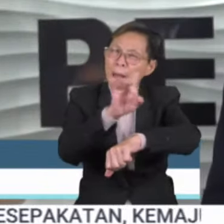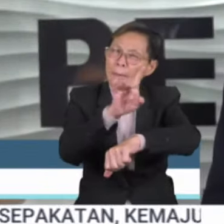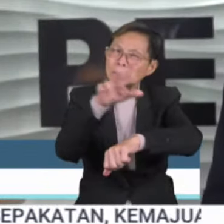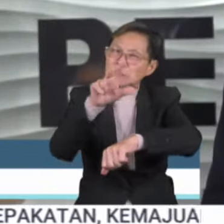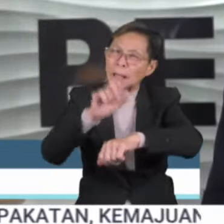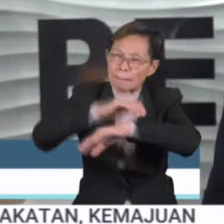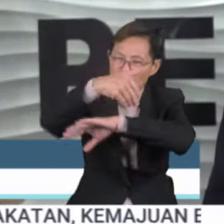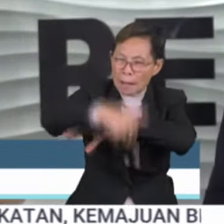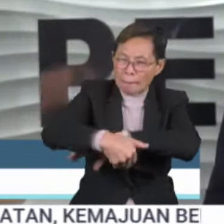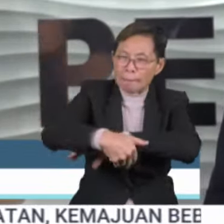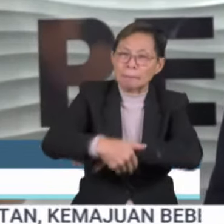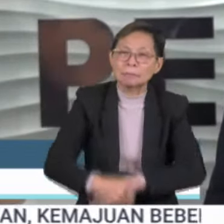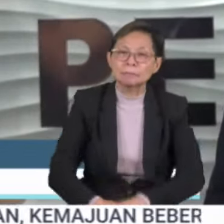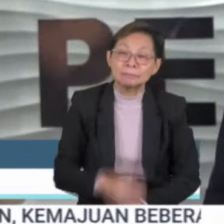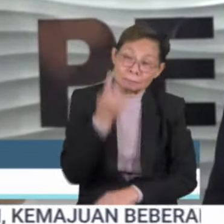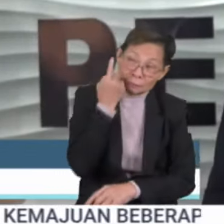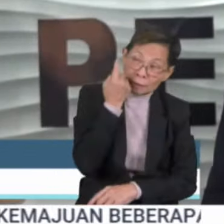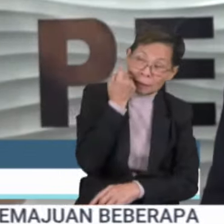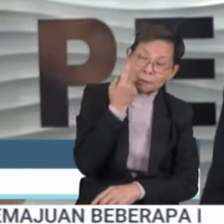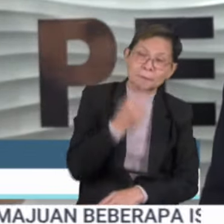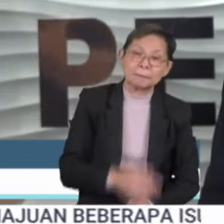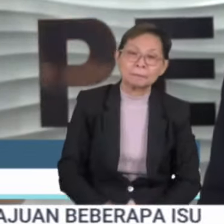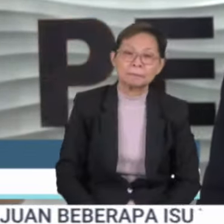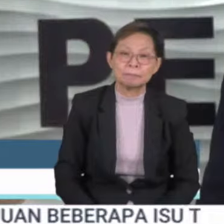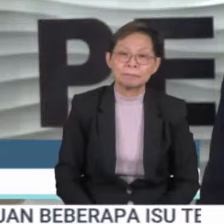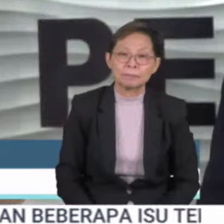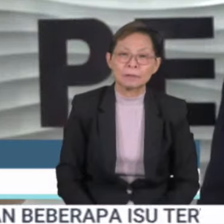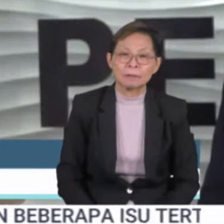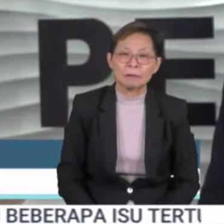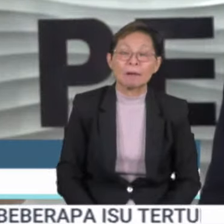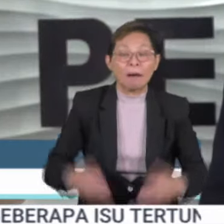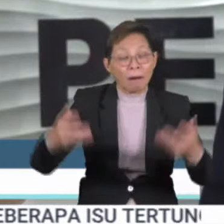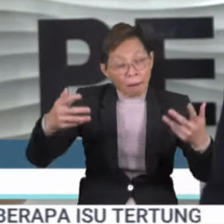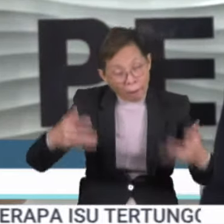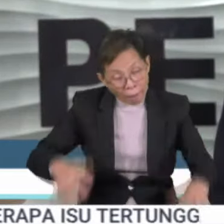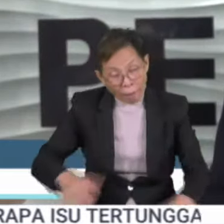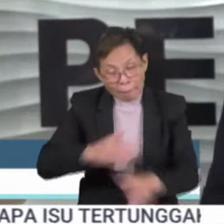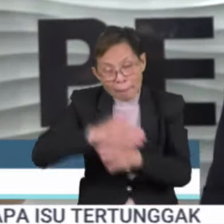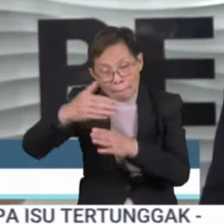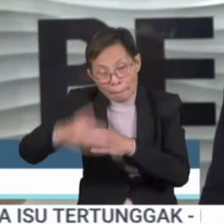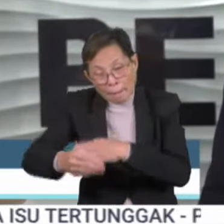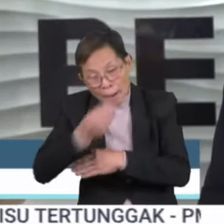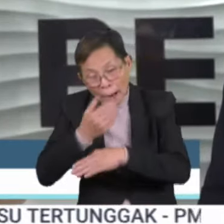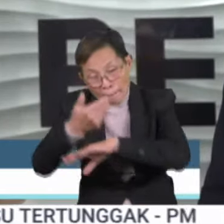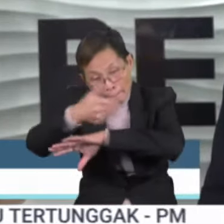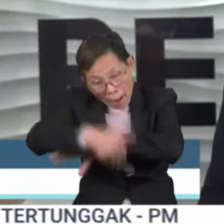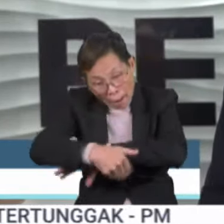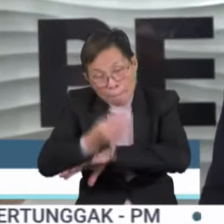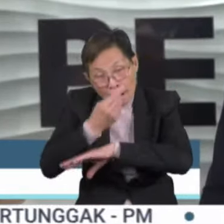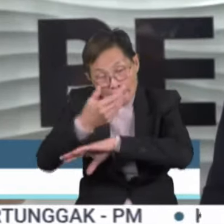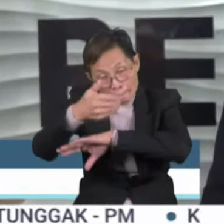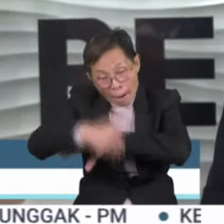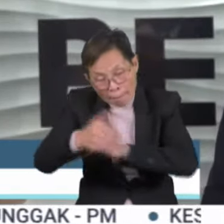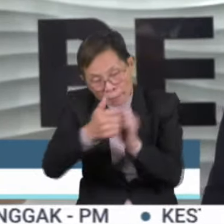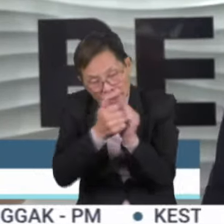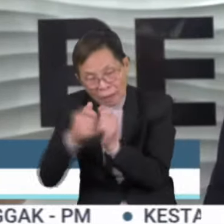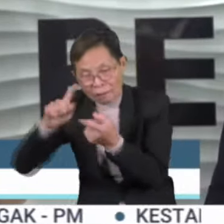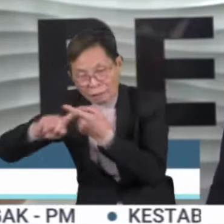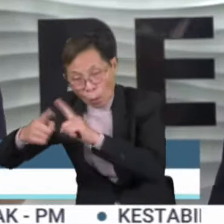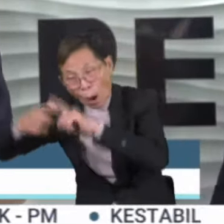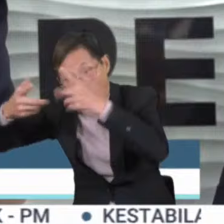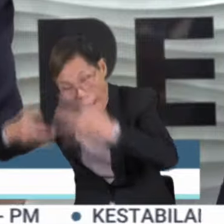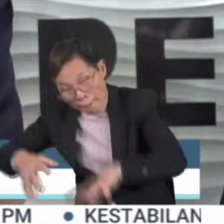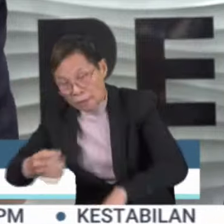8:30 malam tadi setelah selesai makan malam bersama dengan rakan-rakan